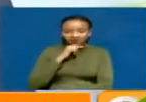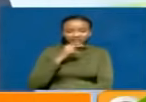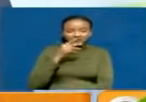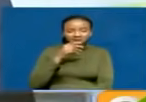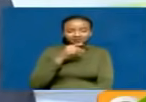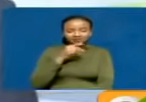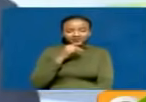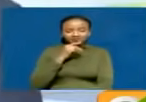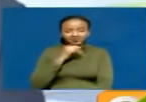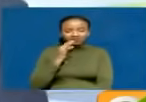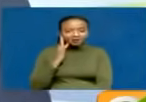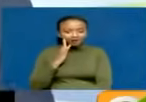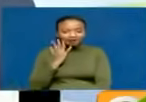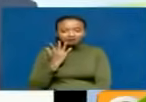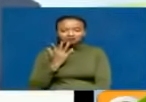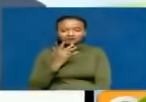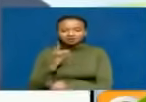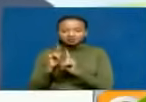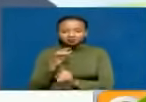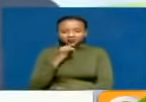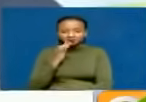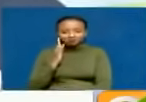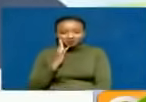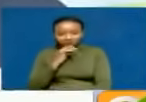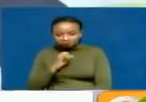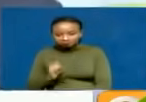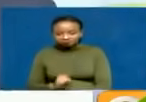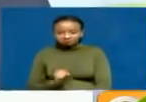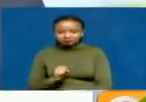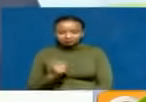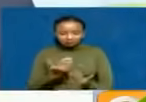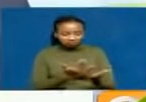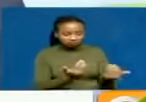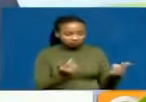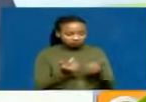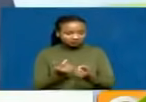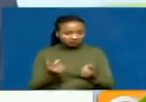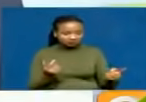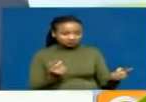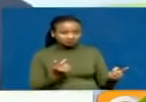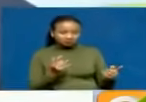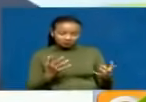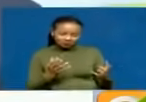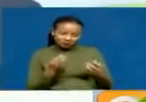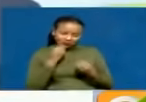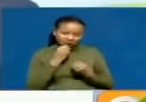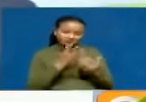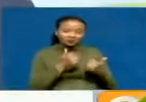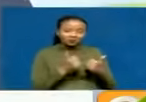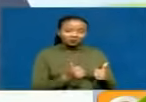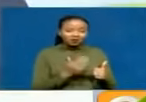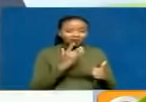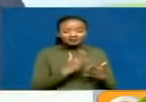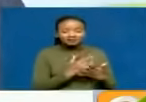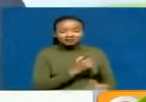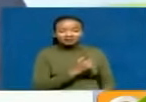and grandparents not to confuse our 5 million children, some of whom are already